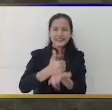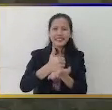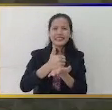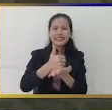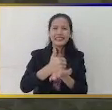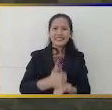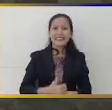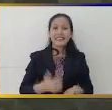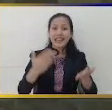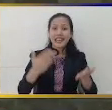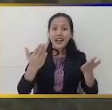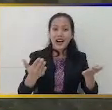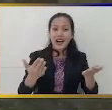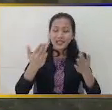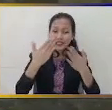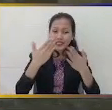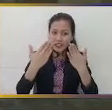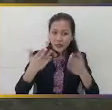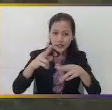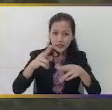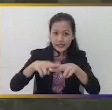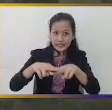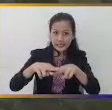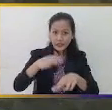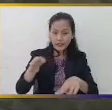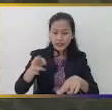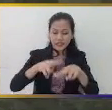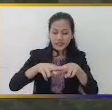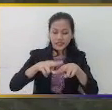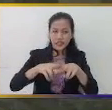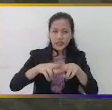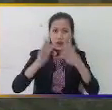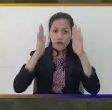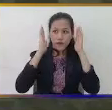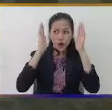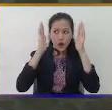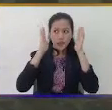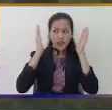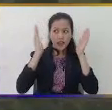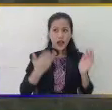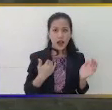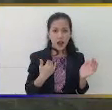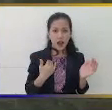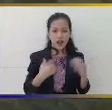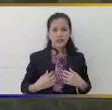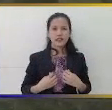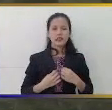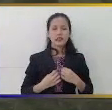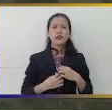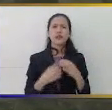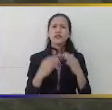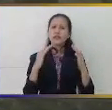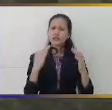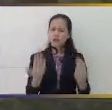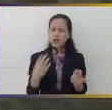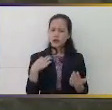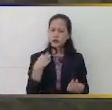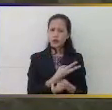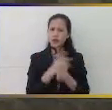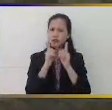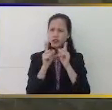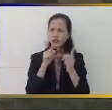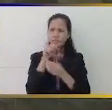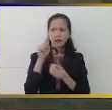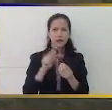Maraming salamat po and you can now be seated. At ang pag-uusapan po natin ngayon is making God known in the